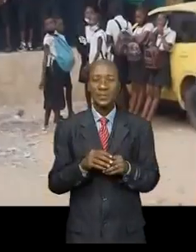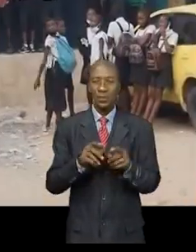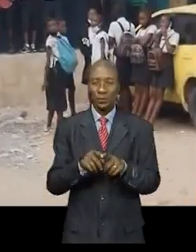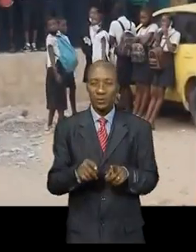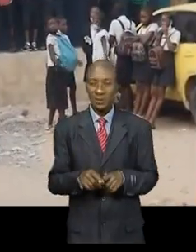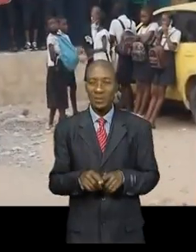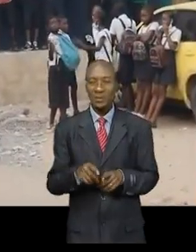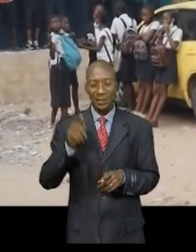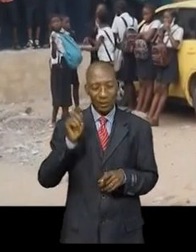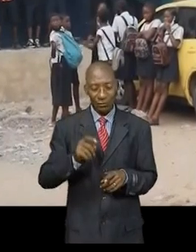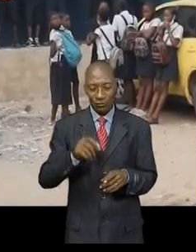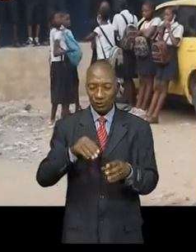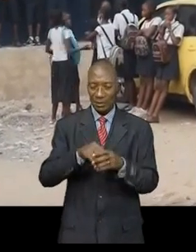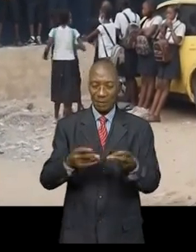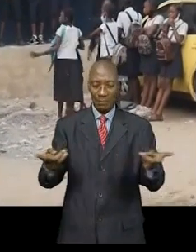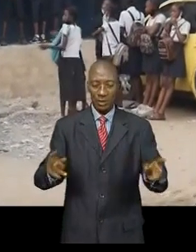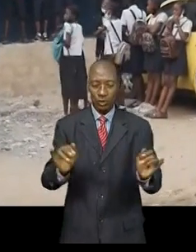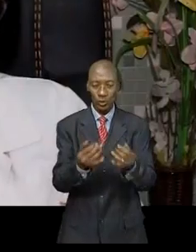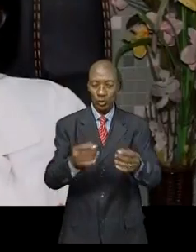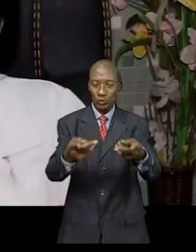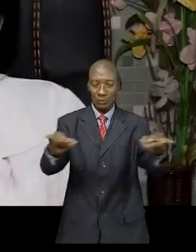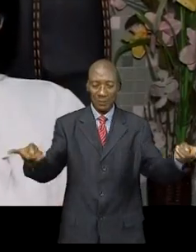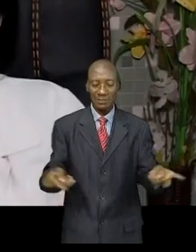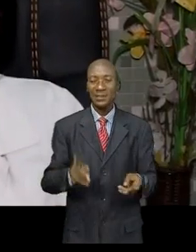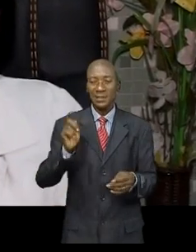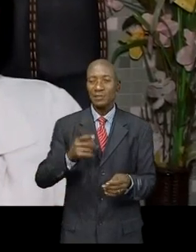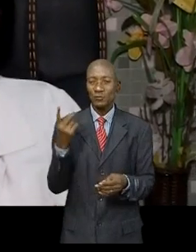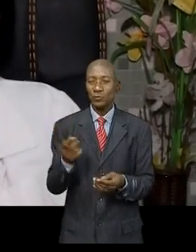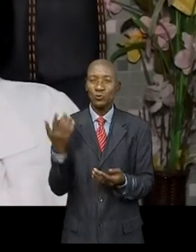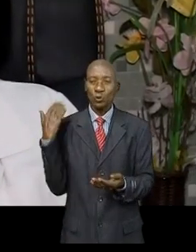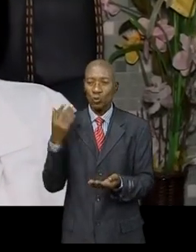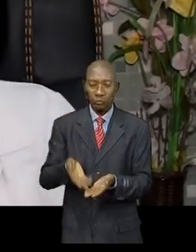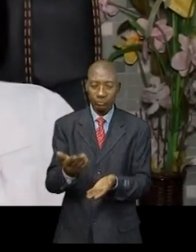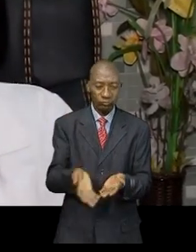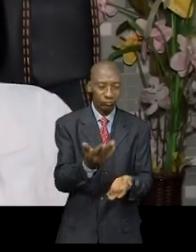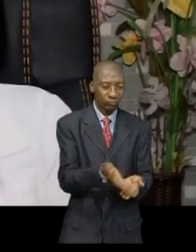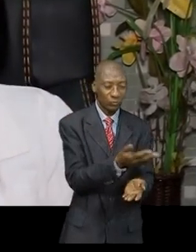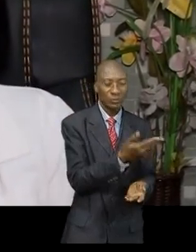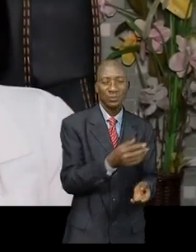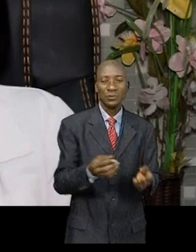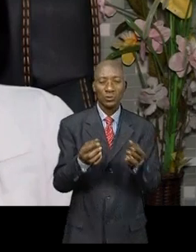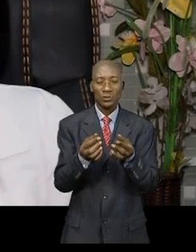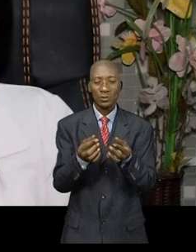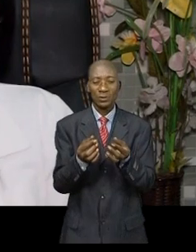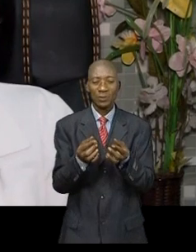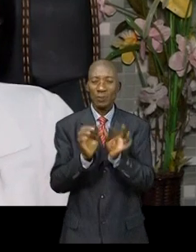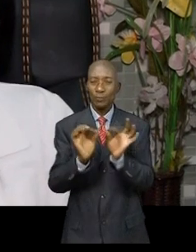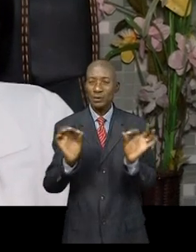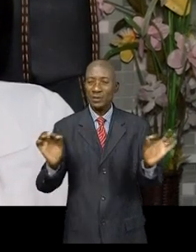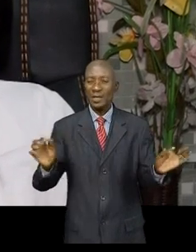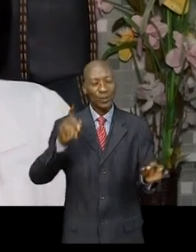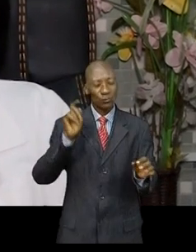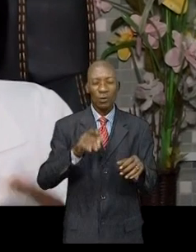la cour pour éviter que les enfants ne reçoivent trop de poussière. Parce qu'il y a beaucoup de facteurs allergiques dans